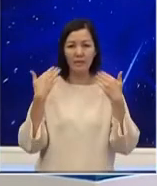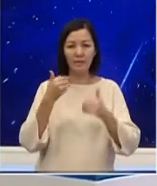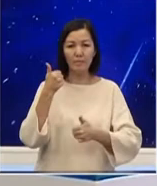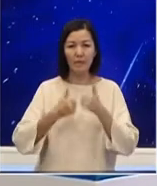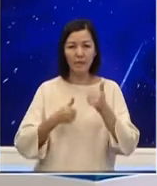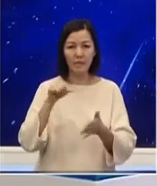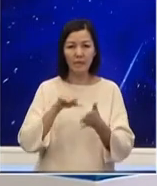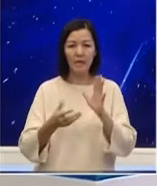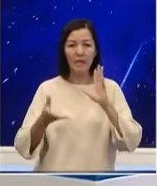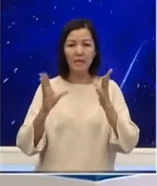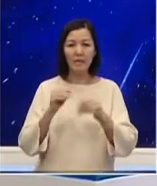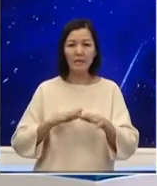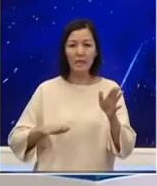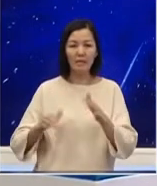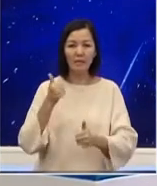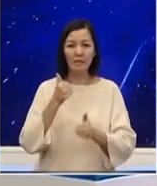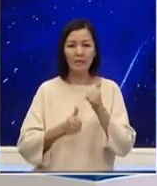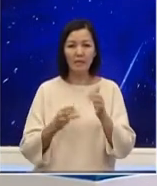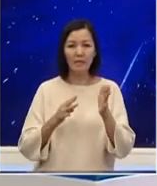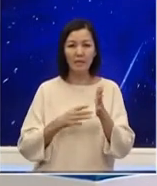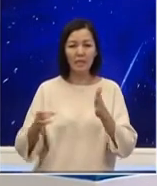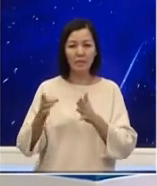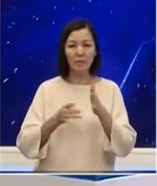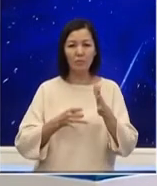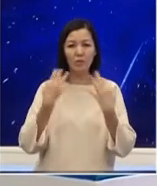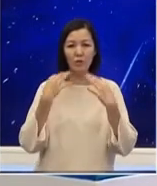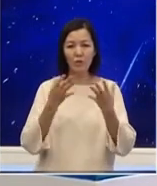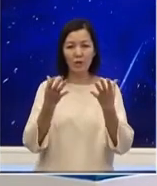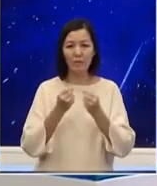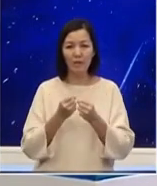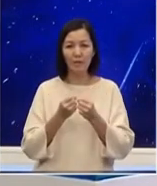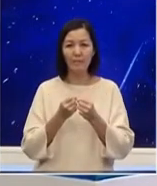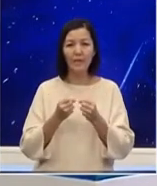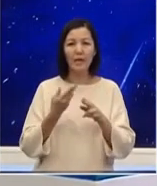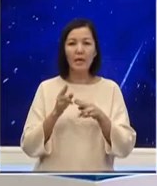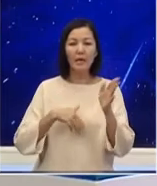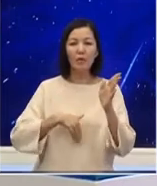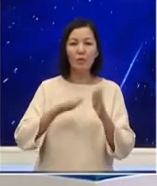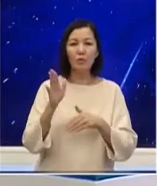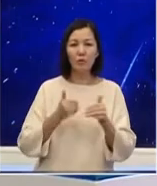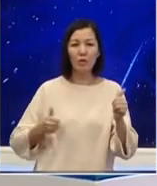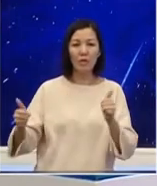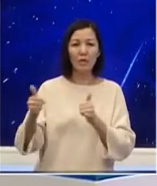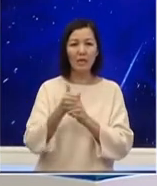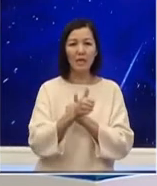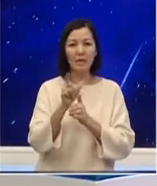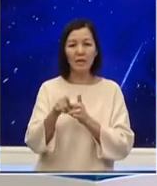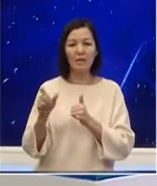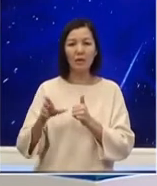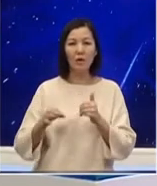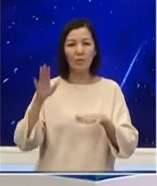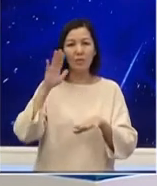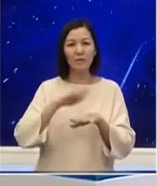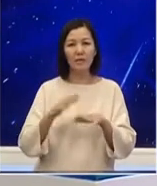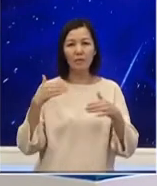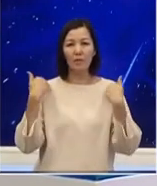сынады. Нәтижесінде аймақтық сында сүрінбеген 8-і республикаға жолдама алды. 100-ден жүйрік, 1000-нан тұлпар шыққандарды Амандық